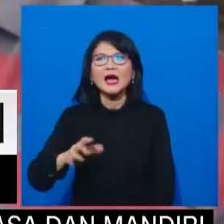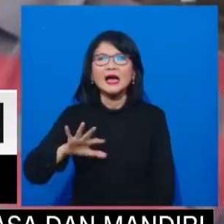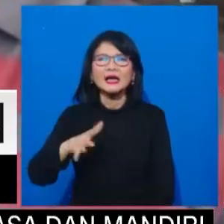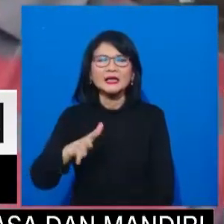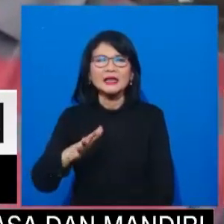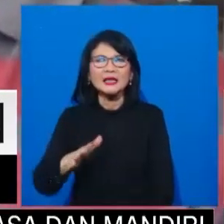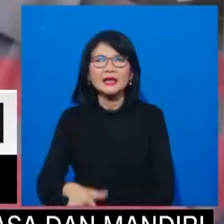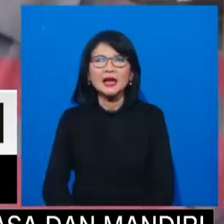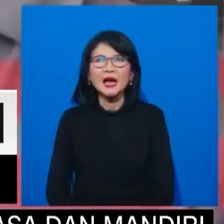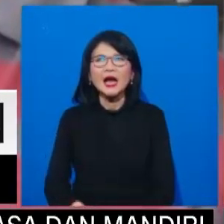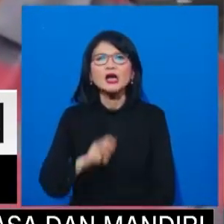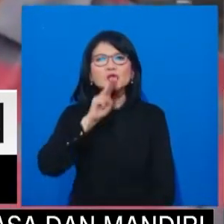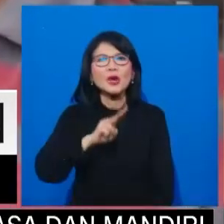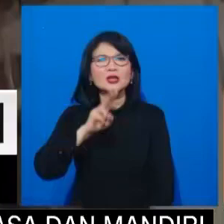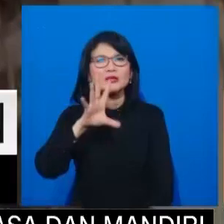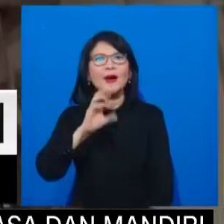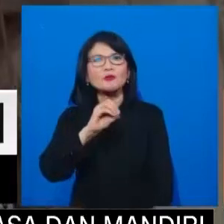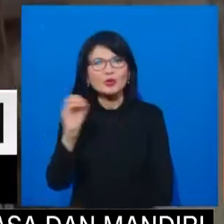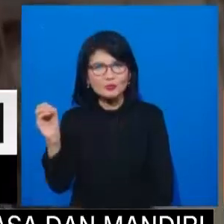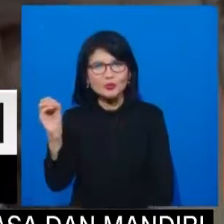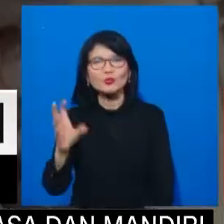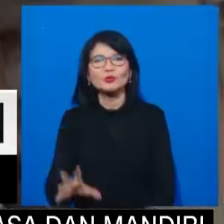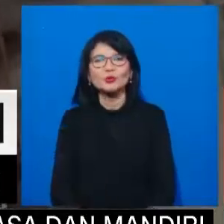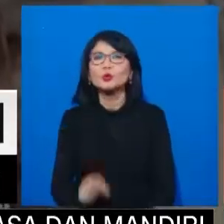sekitar 250 ribuan.